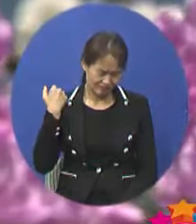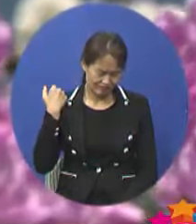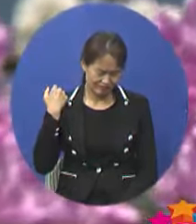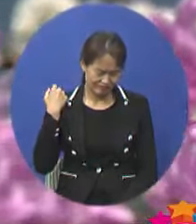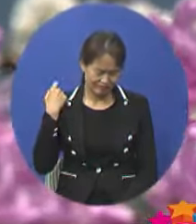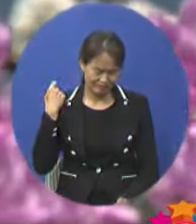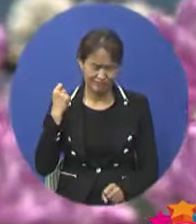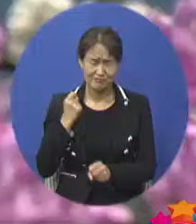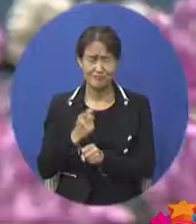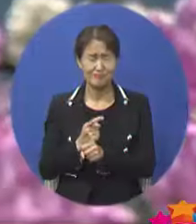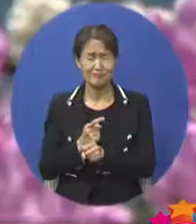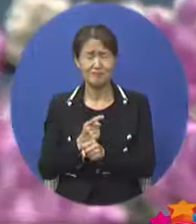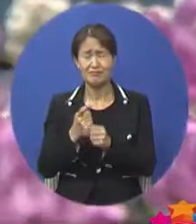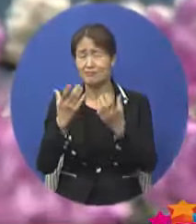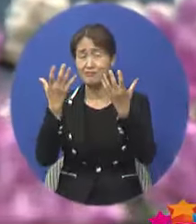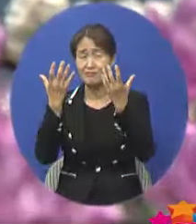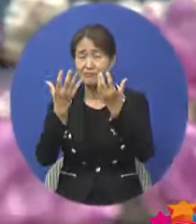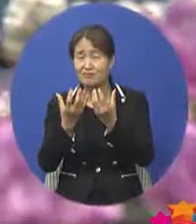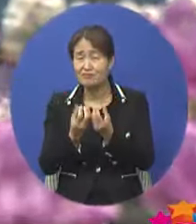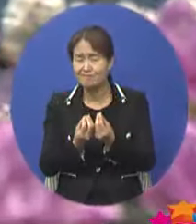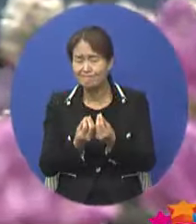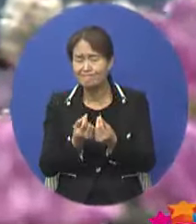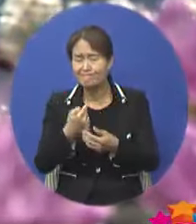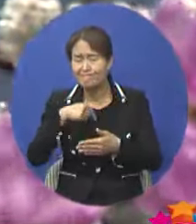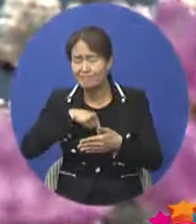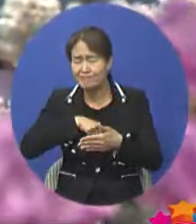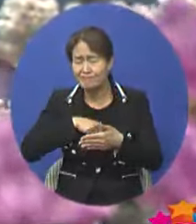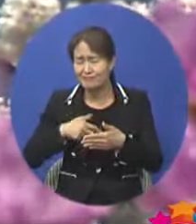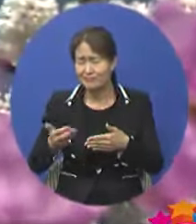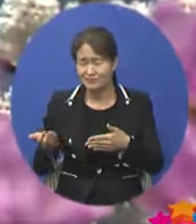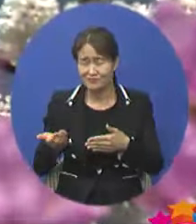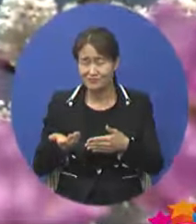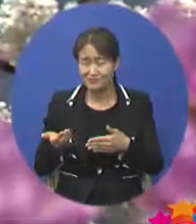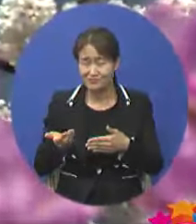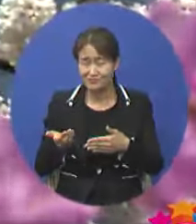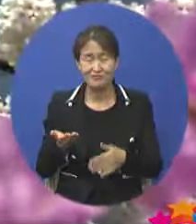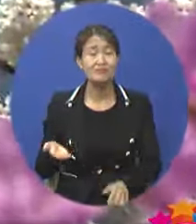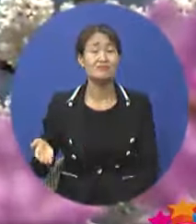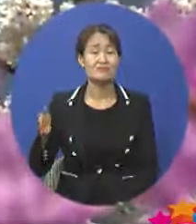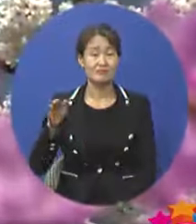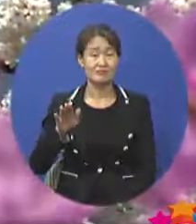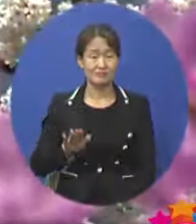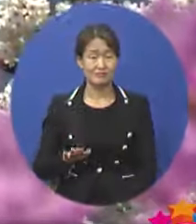흘러간 사연 가슴 아파도